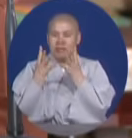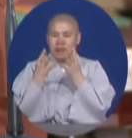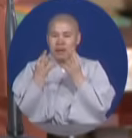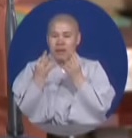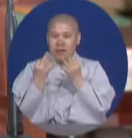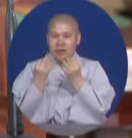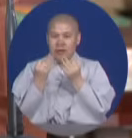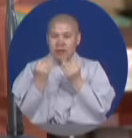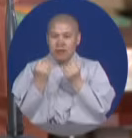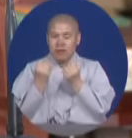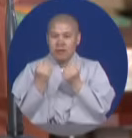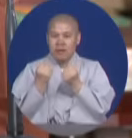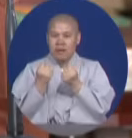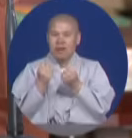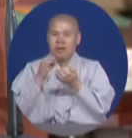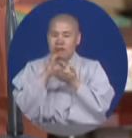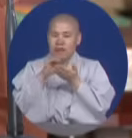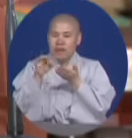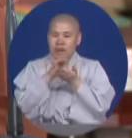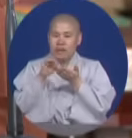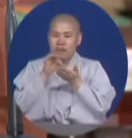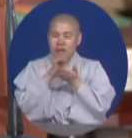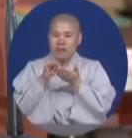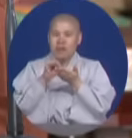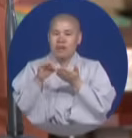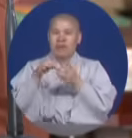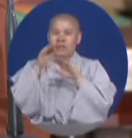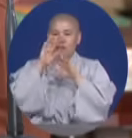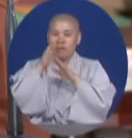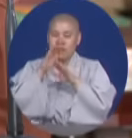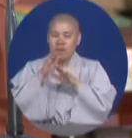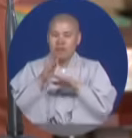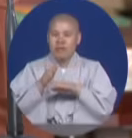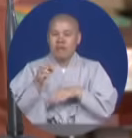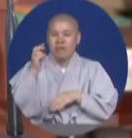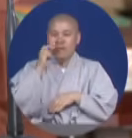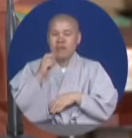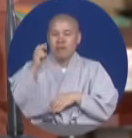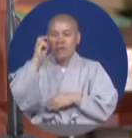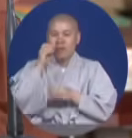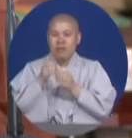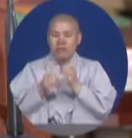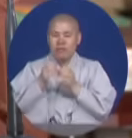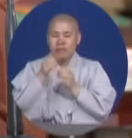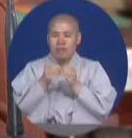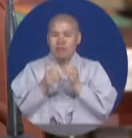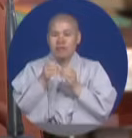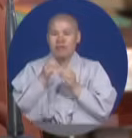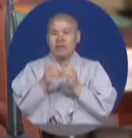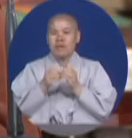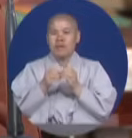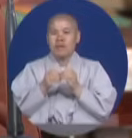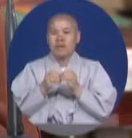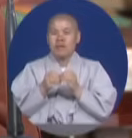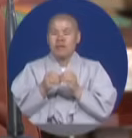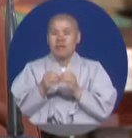많이 하는 개성입니다. 근데 이 개성은